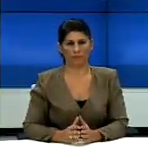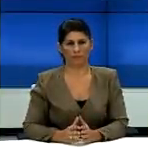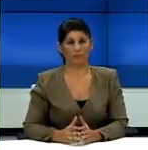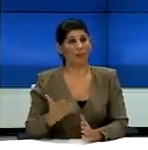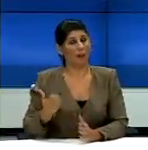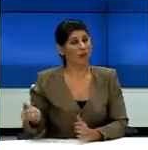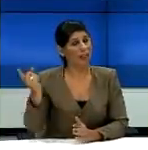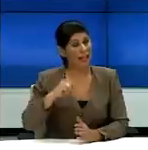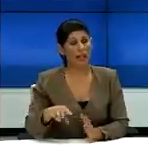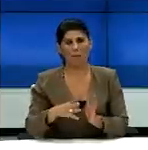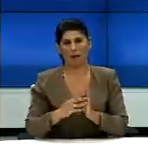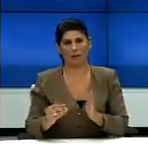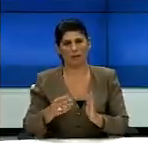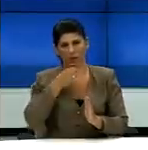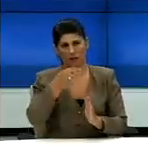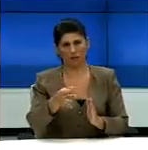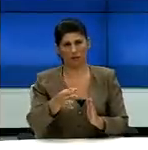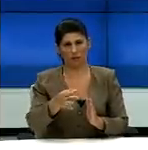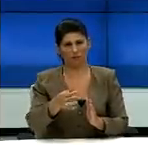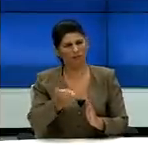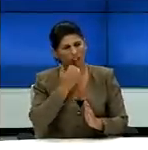Έχω και άλλα παραδείγματα, θα σας πω, για τις αστοχίες,